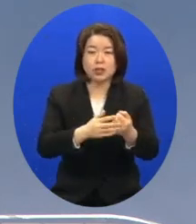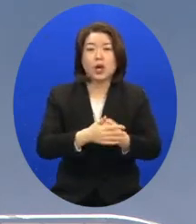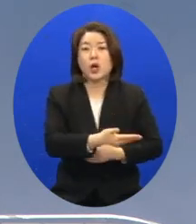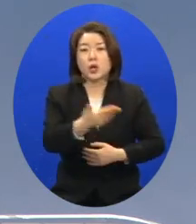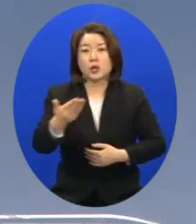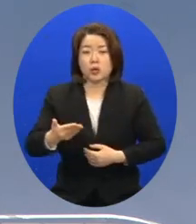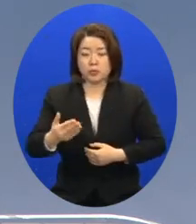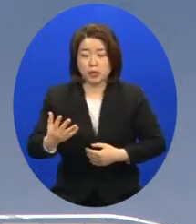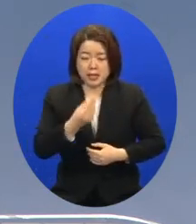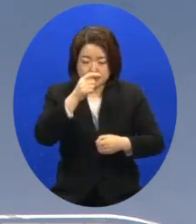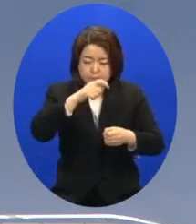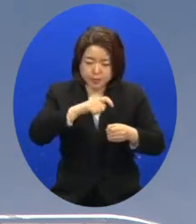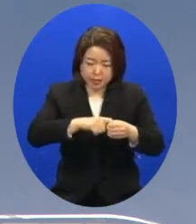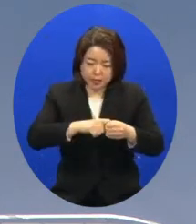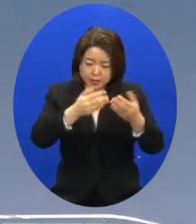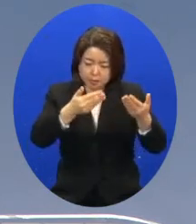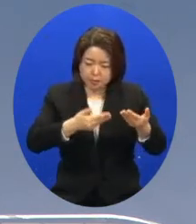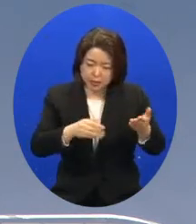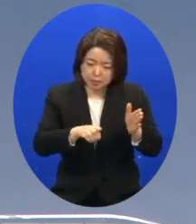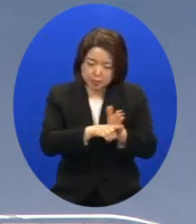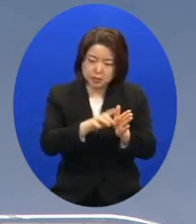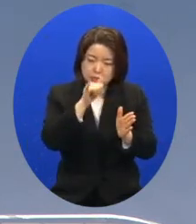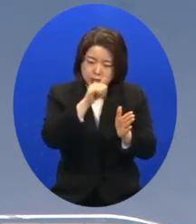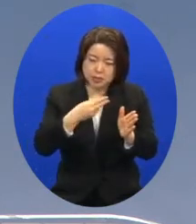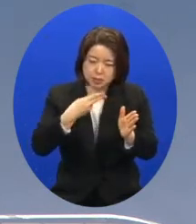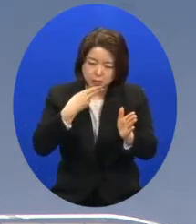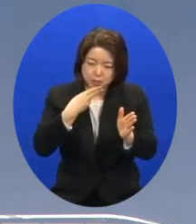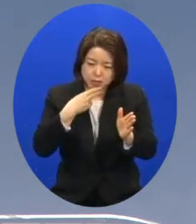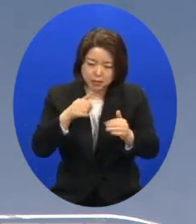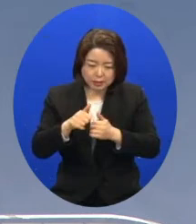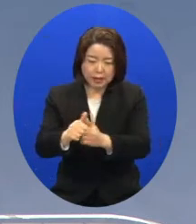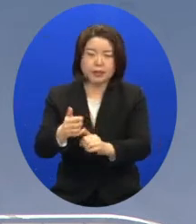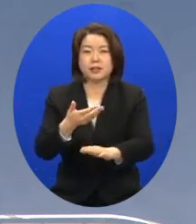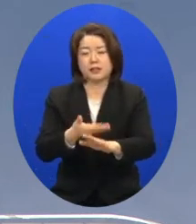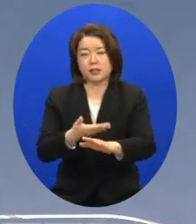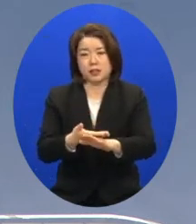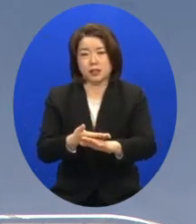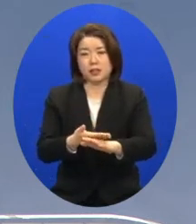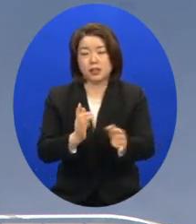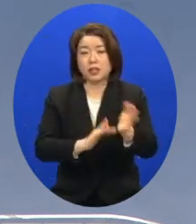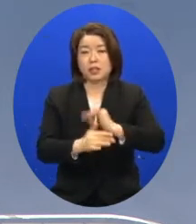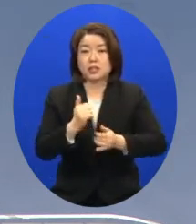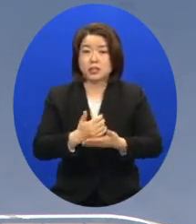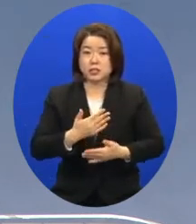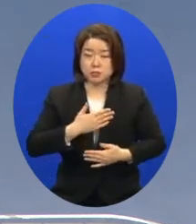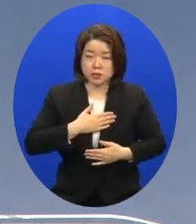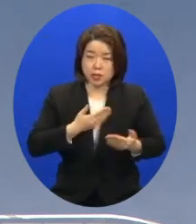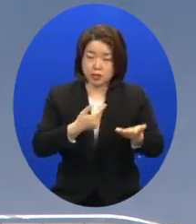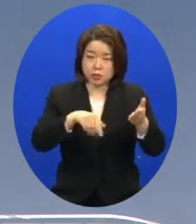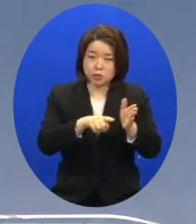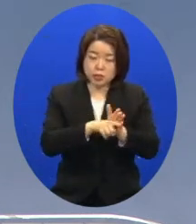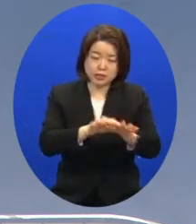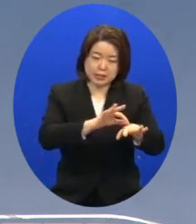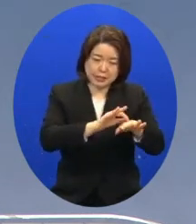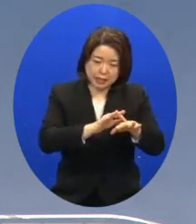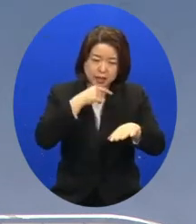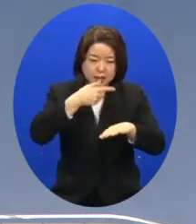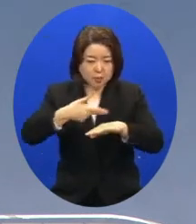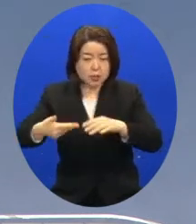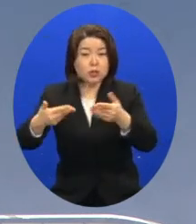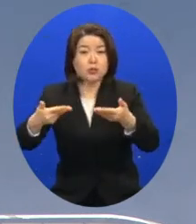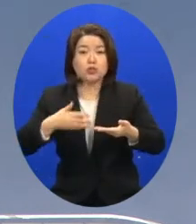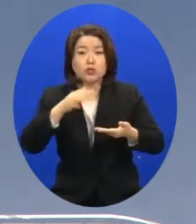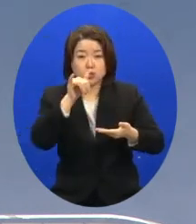여러분이 성 참 받을 믿음이 있는가에 달려 있어요 예수님은 나를 위해서 살을 주시고 피를 주셨다